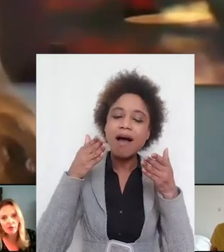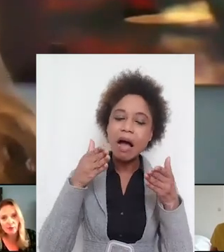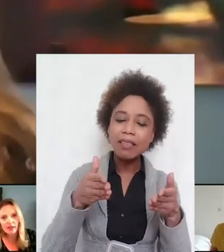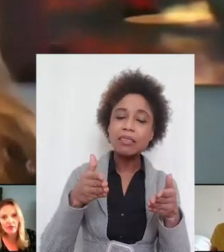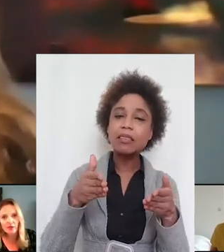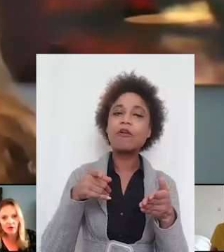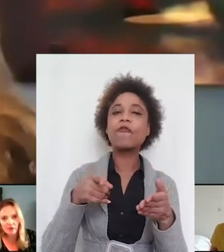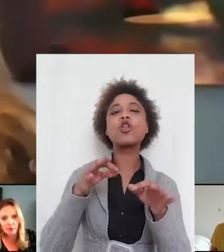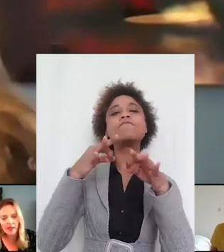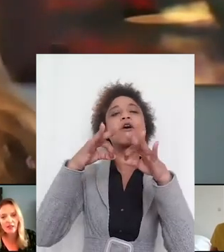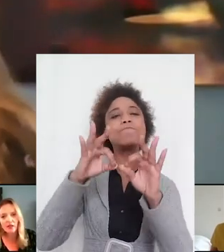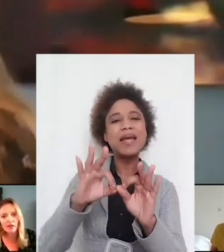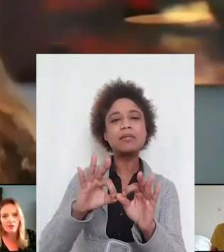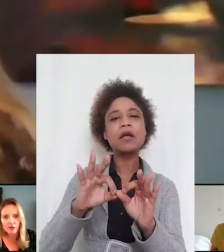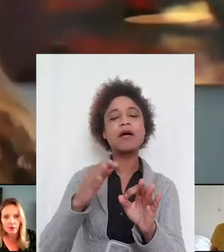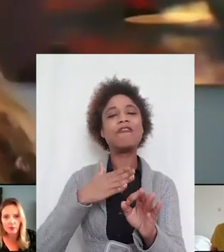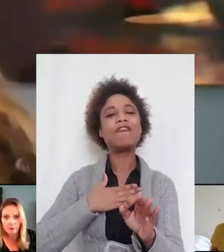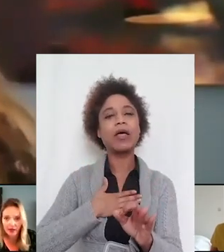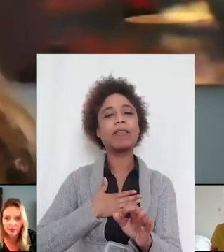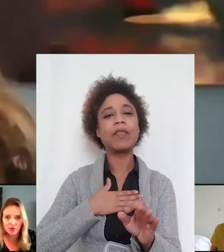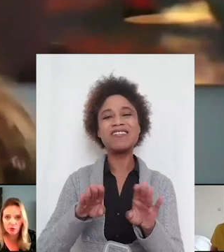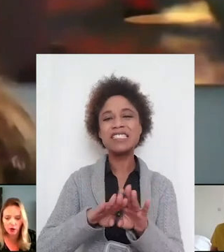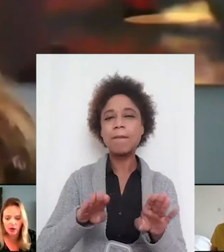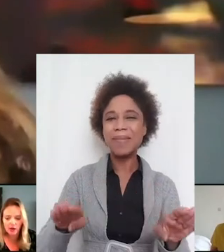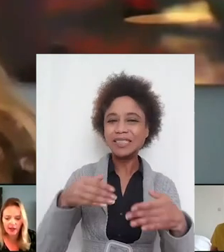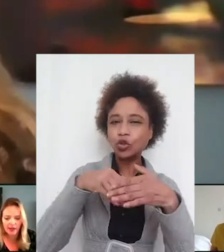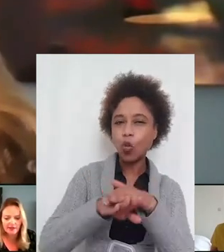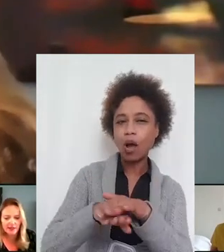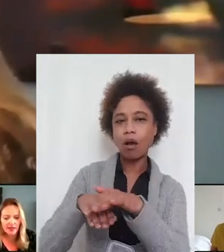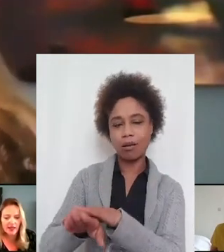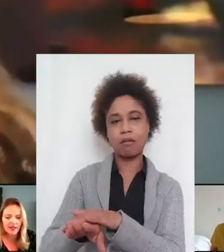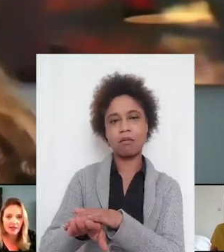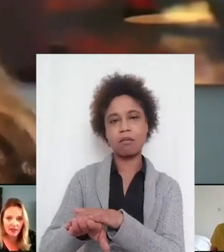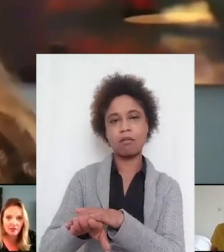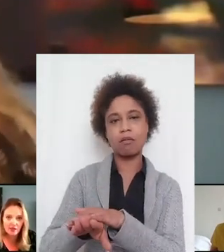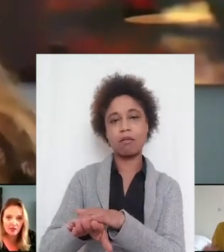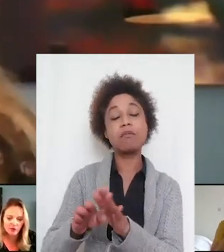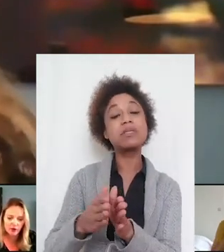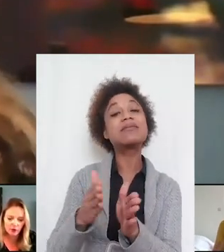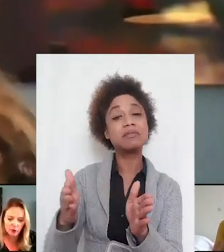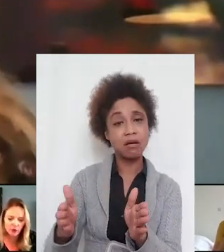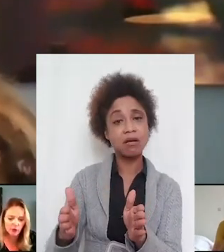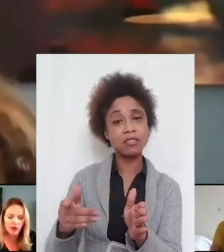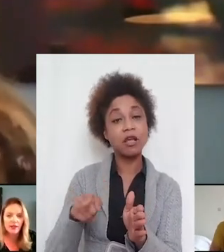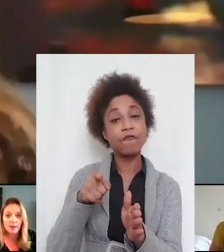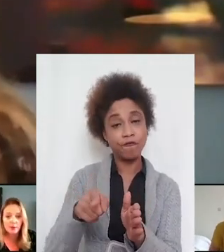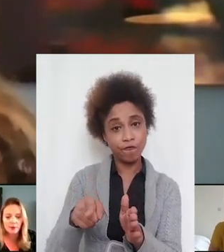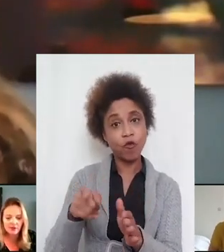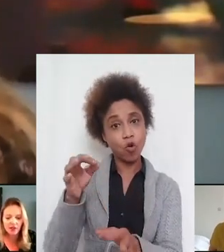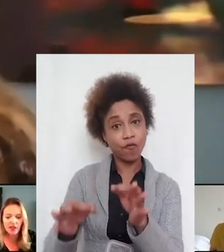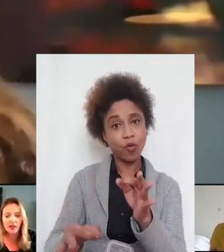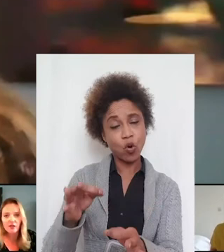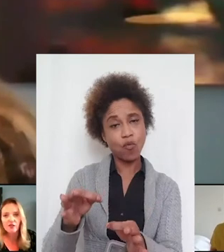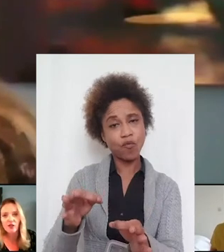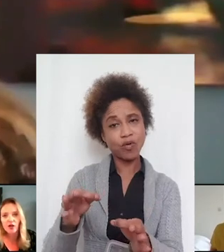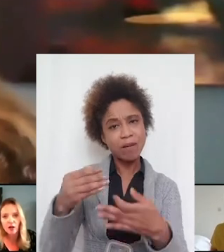het verbeteren van de basistoegankelijkheid. En daarnaast voor het onderzoeken en